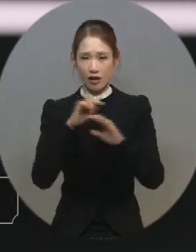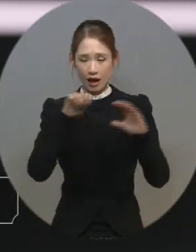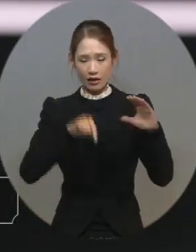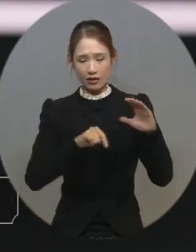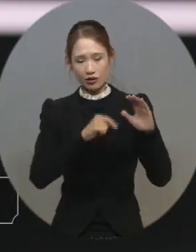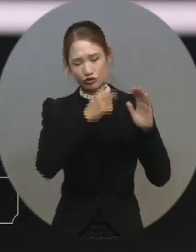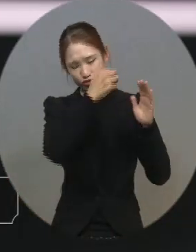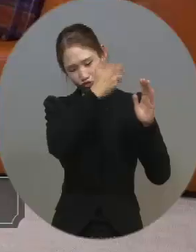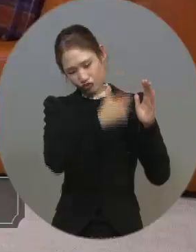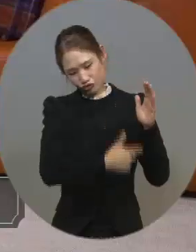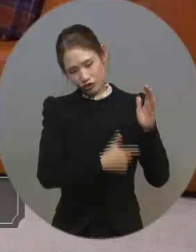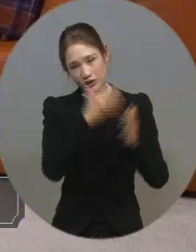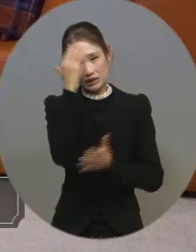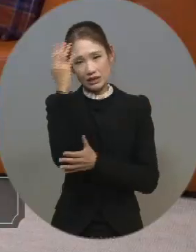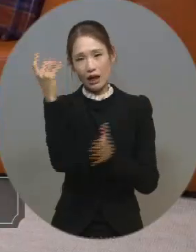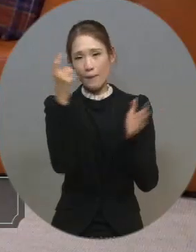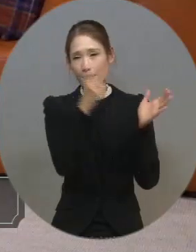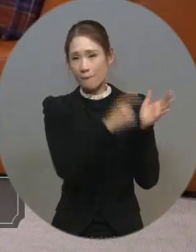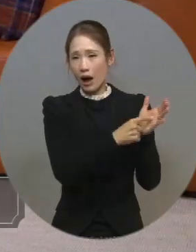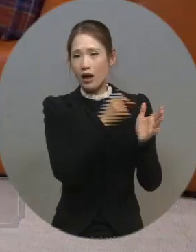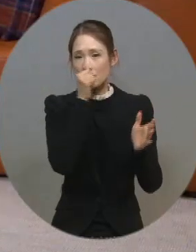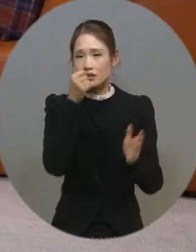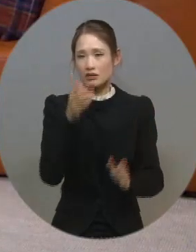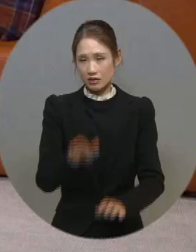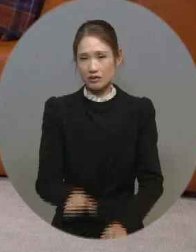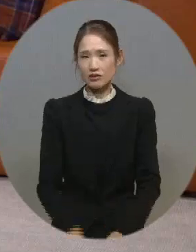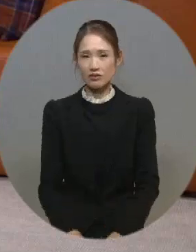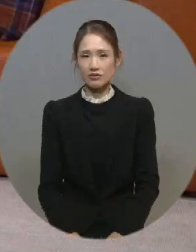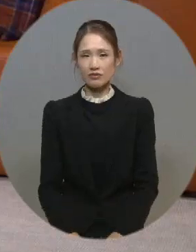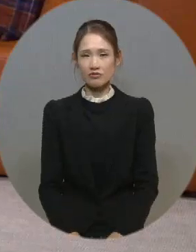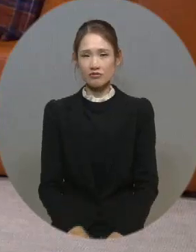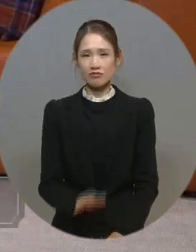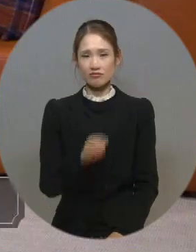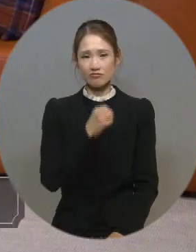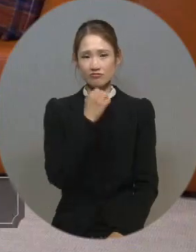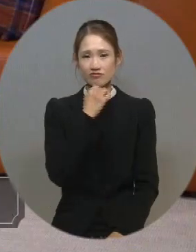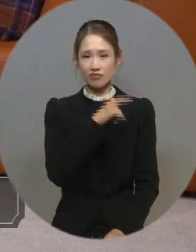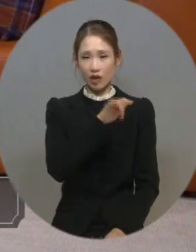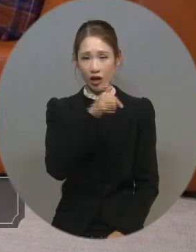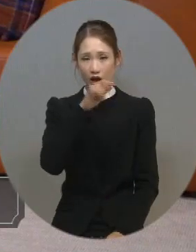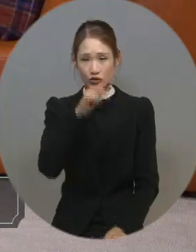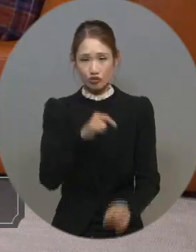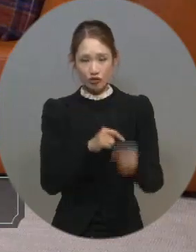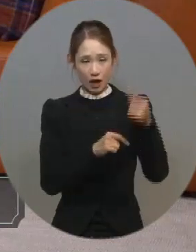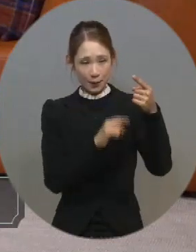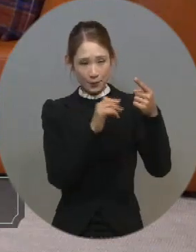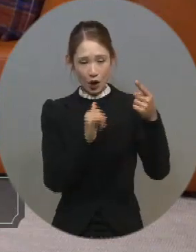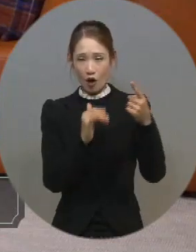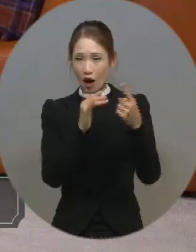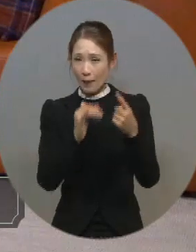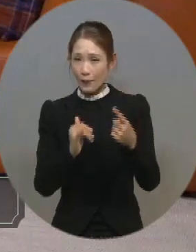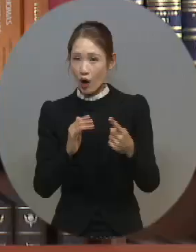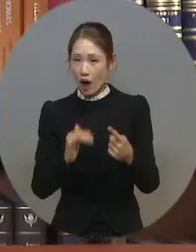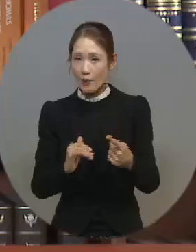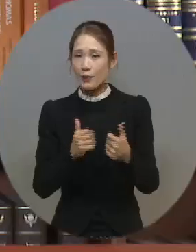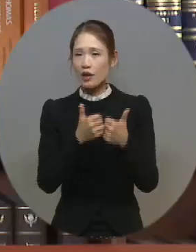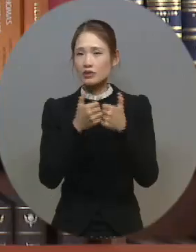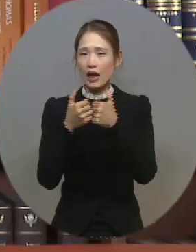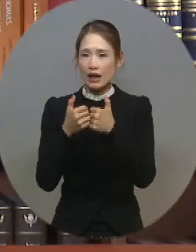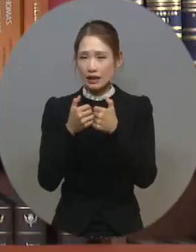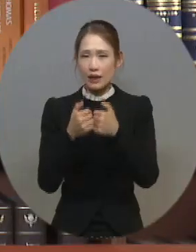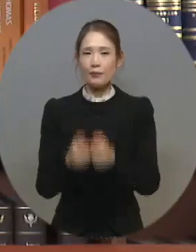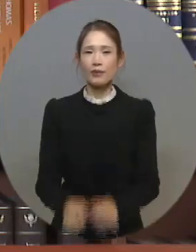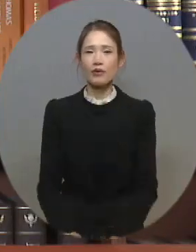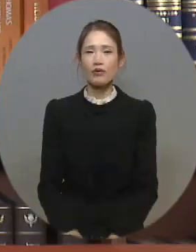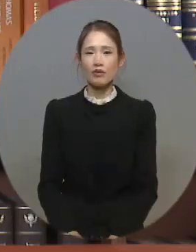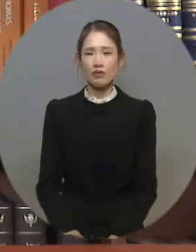들어가니까 얼마나 놀랬겠어요. 그 얘기를 하자면 끝이 없는데 그러면서 이제 간수들이 하나하나 상담하기 시작하는데 아니